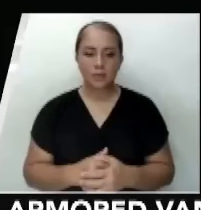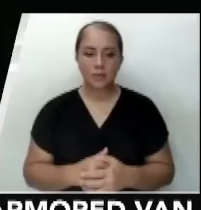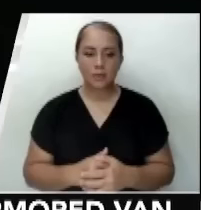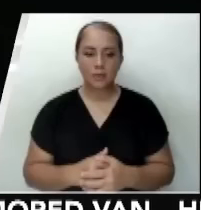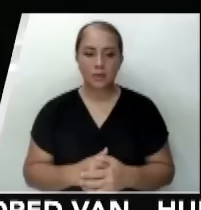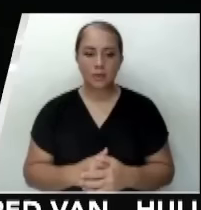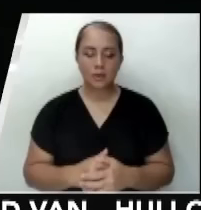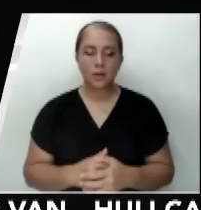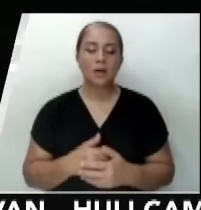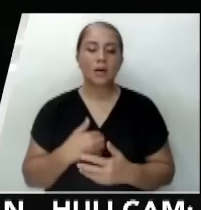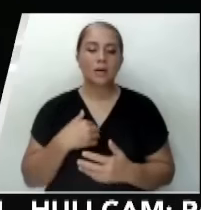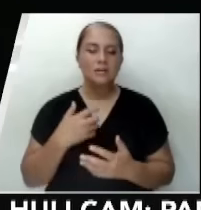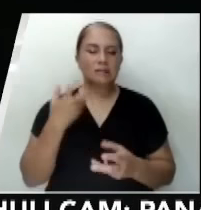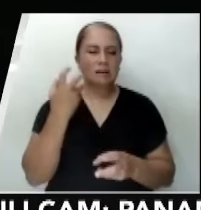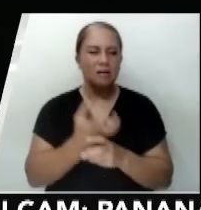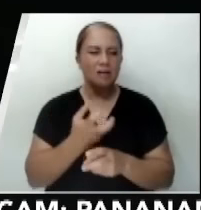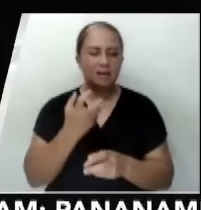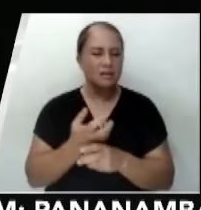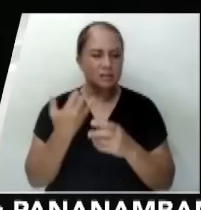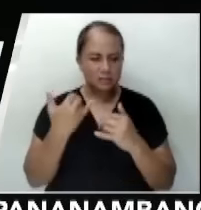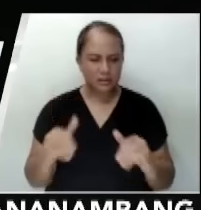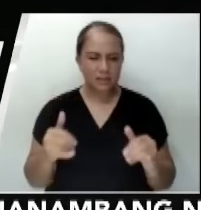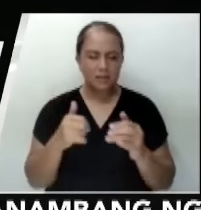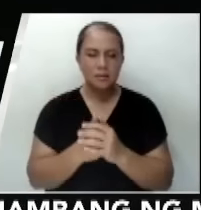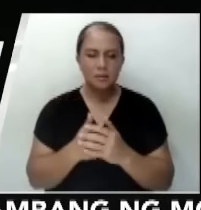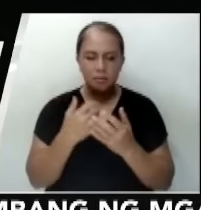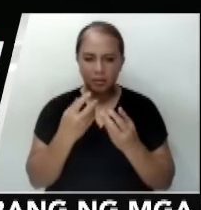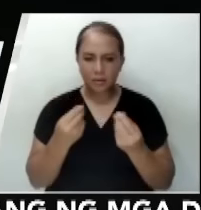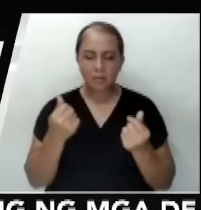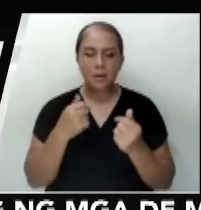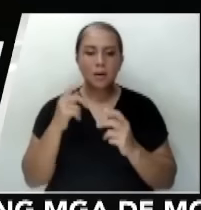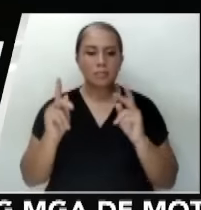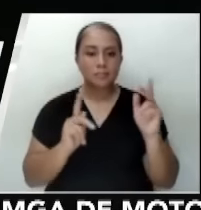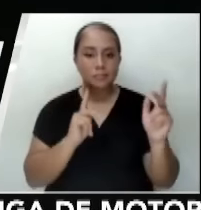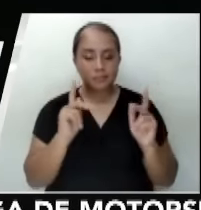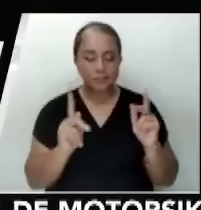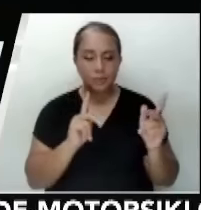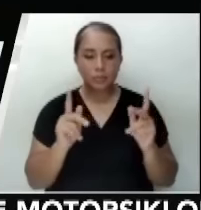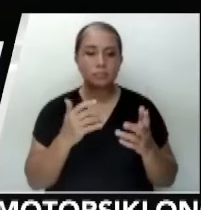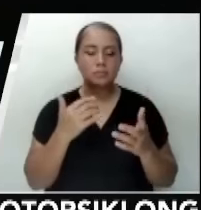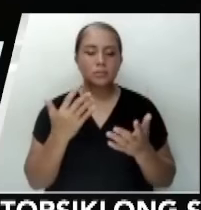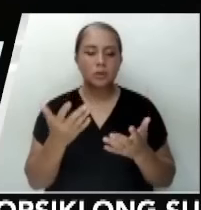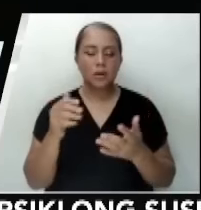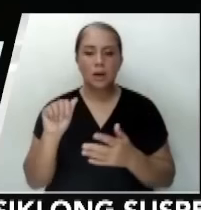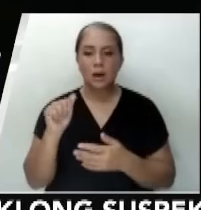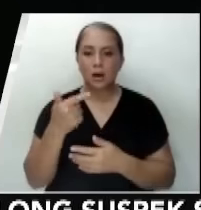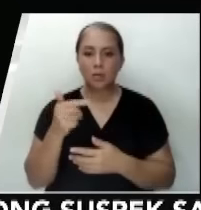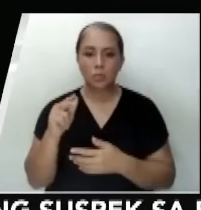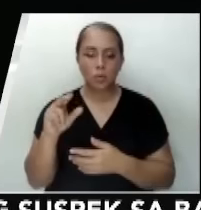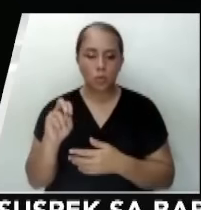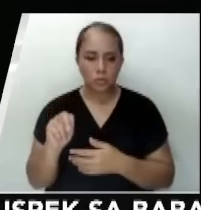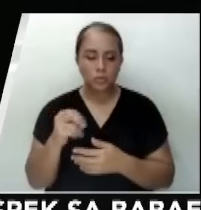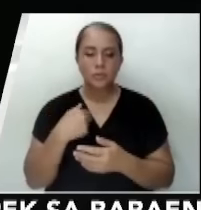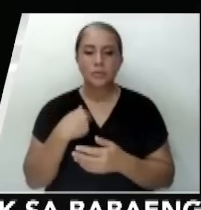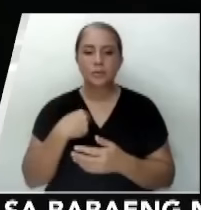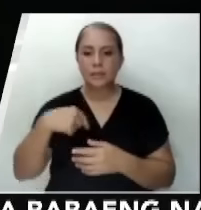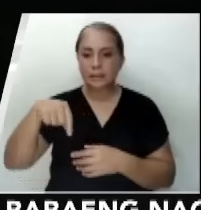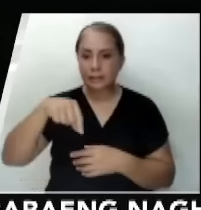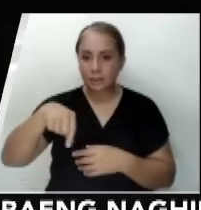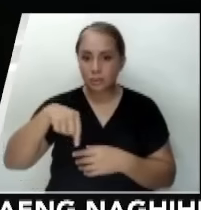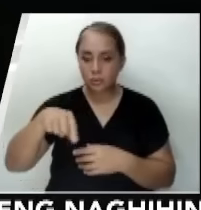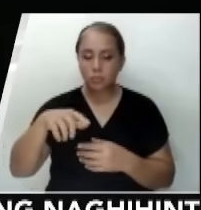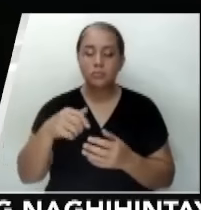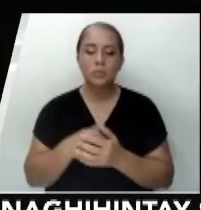Mel, hirap pa rin daw sa pagbangon ang ilang mga residenteng nasalanta ng bagyong Aghon dito sa lalawigan ng Quezon. Panawagan nila ngayon ang